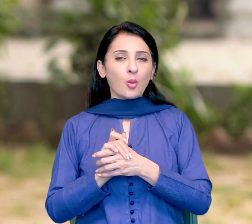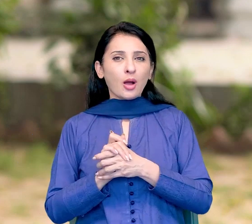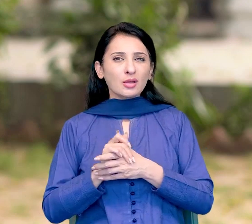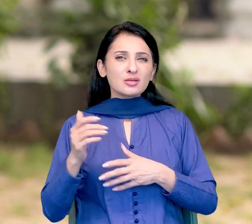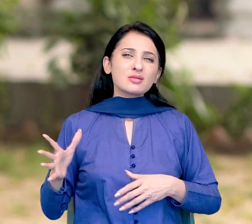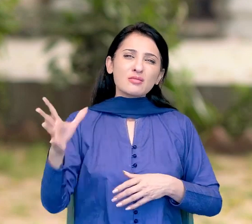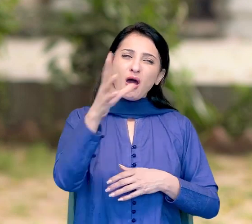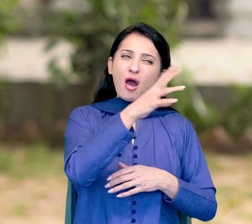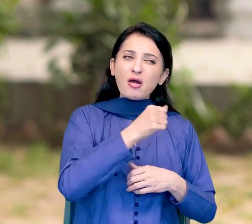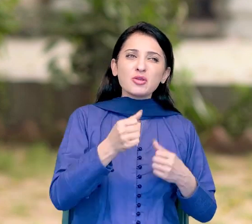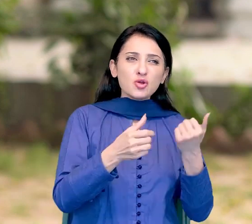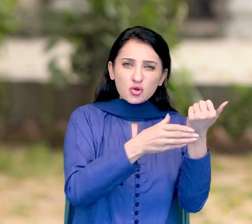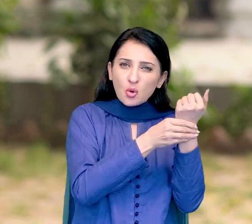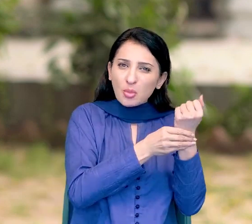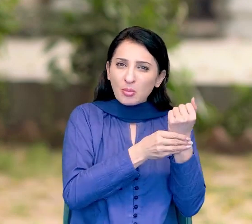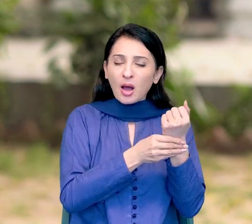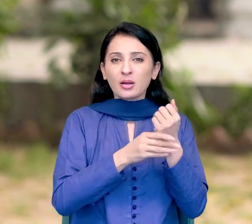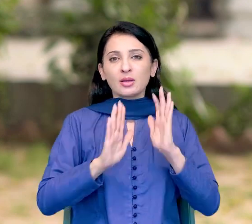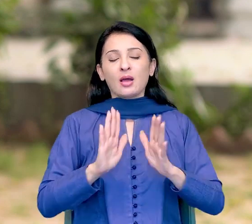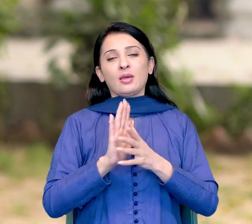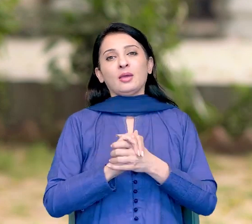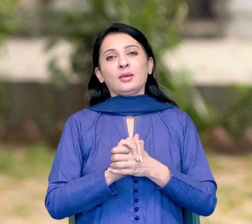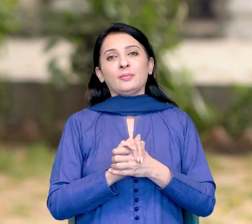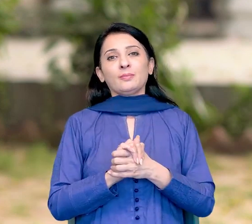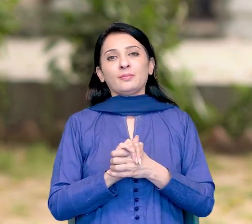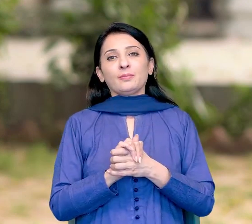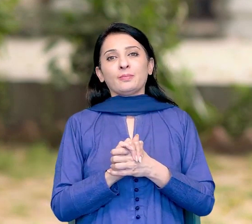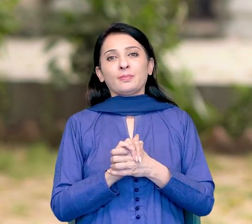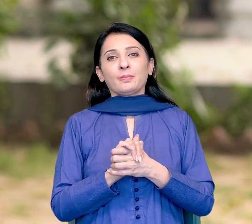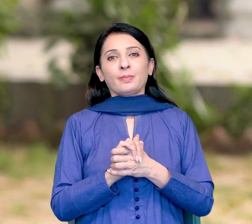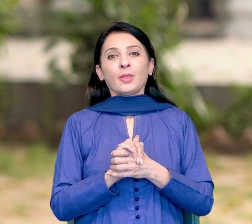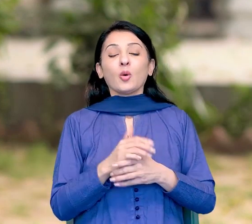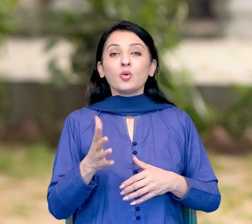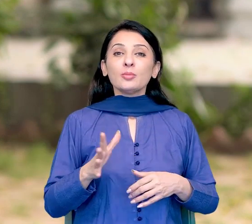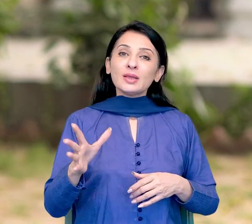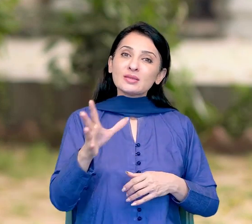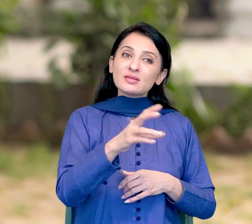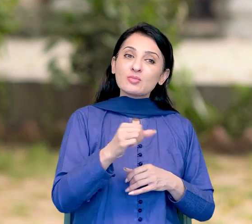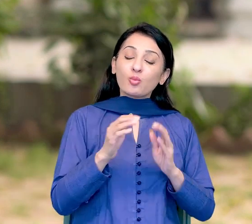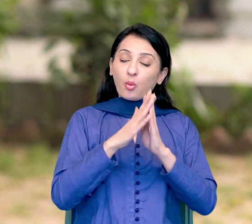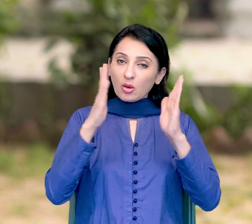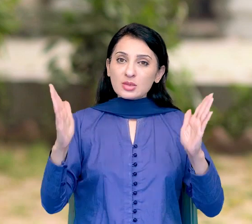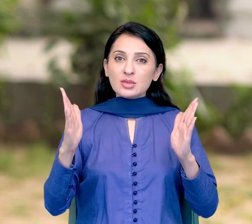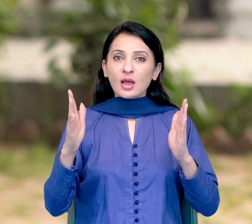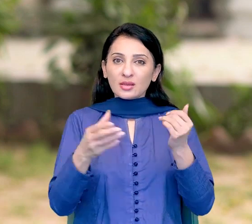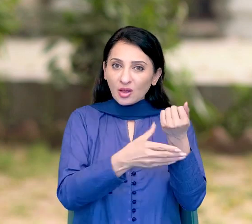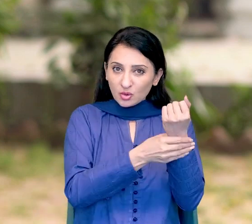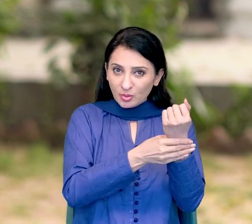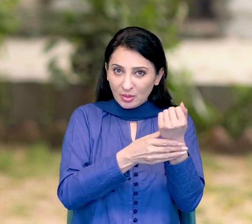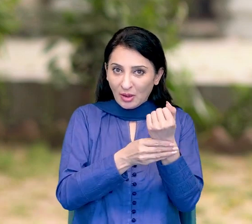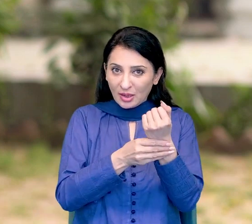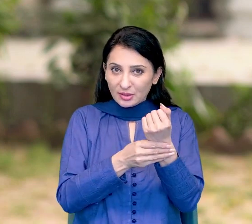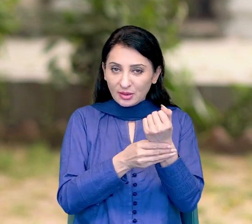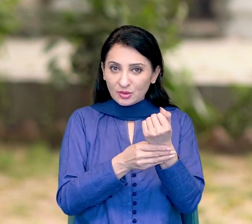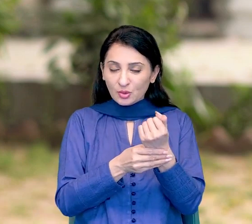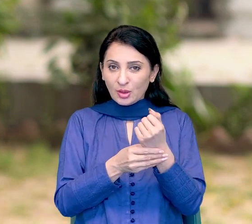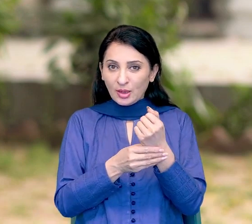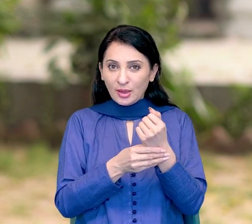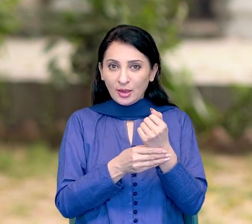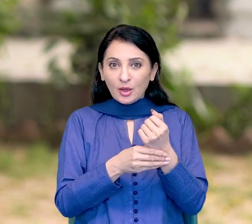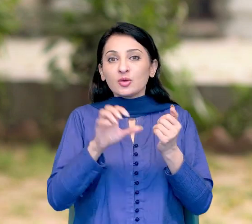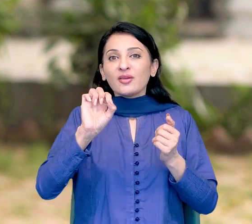جتنی بیماریاں دیکھتے ہیں روزمرہ میڈیکل پریکٹس میں، ان میں سے اکثر بیشتر کی جڑ جو ہے وہ جا